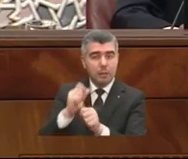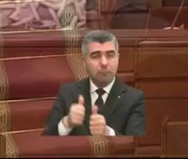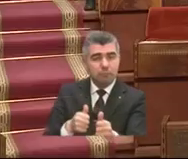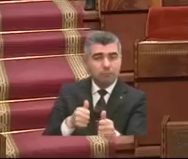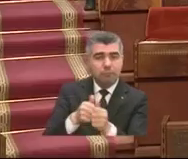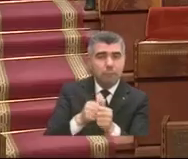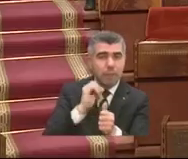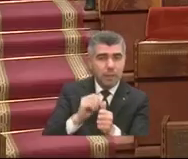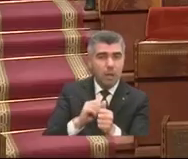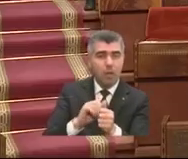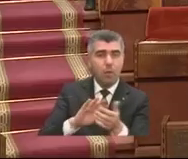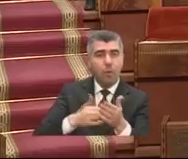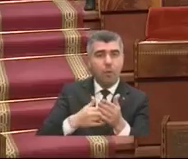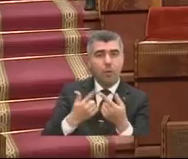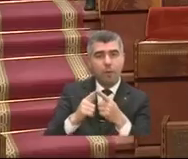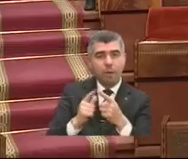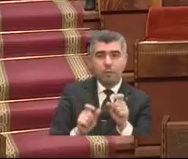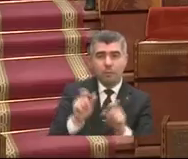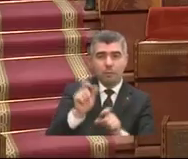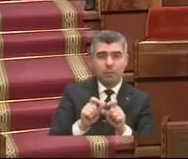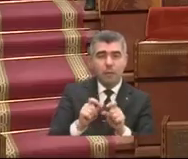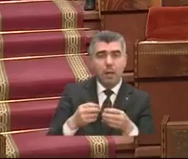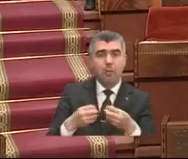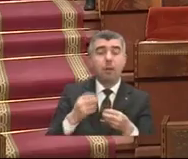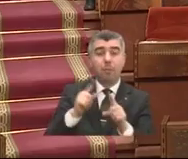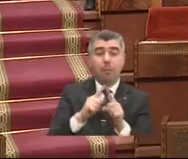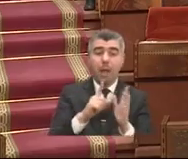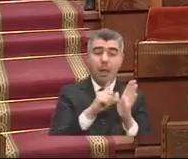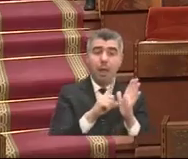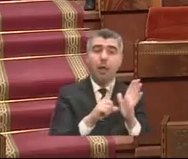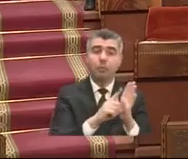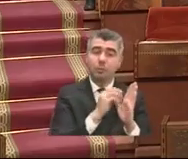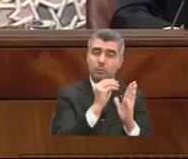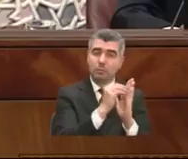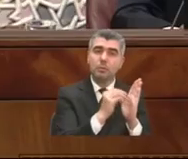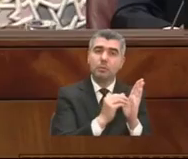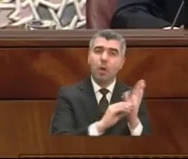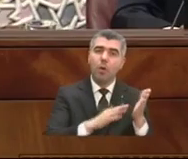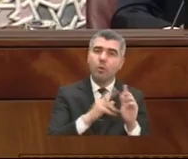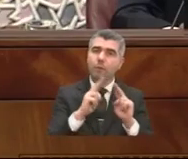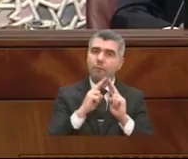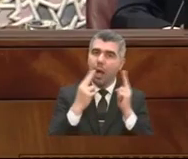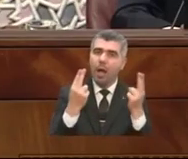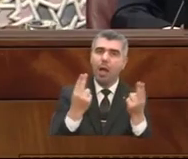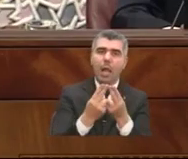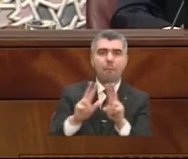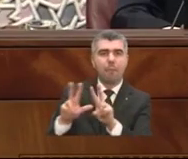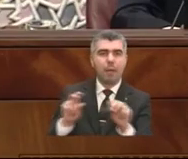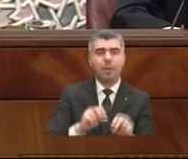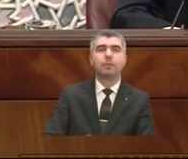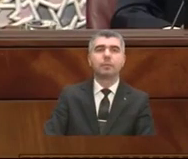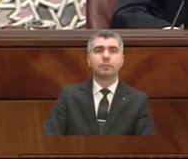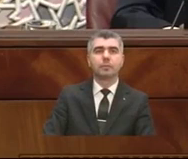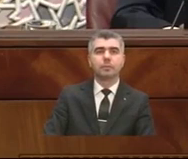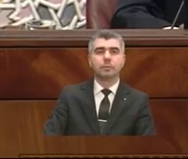الجنسي واستغلال هشاشة الأشخاص، تعاقب عليها قوانين مختلف دول العالم. وفي